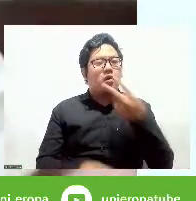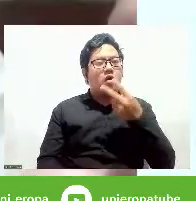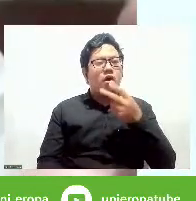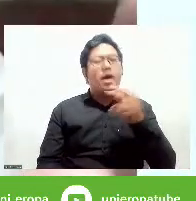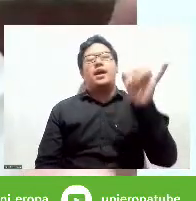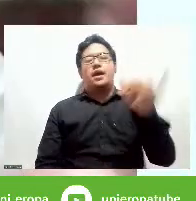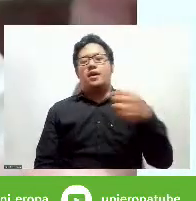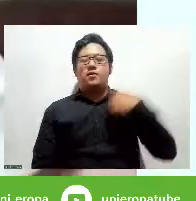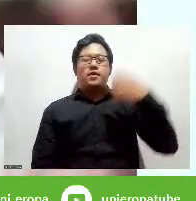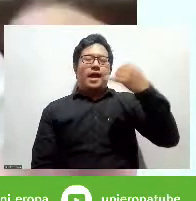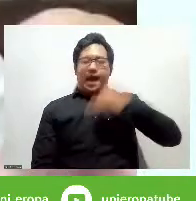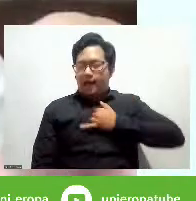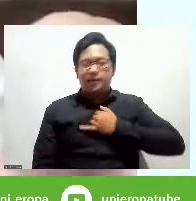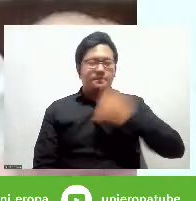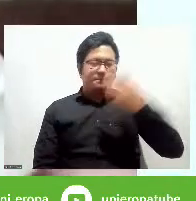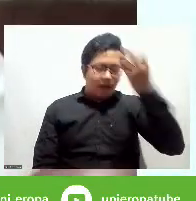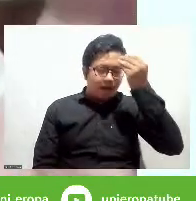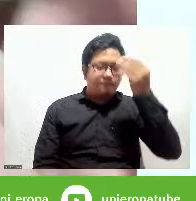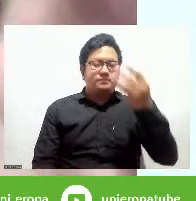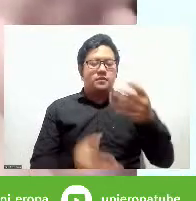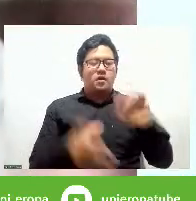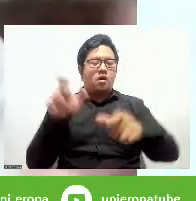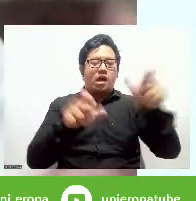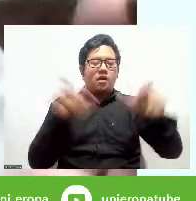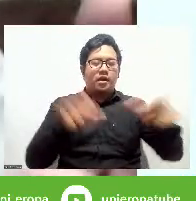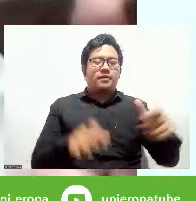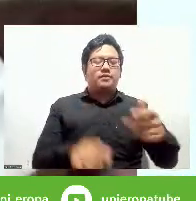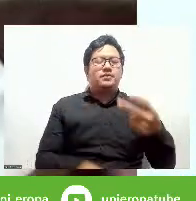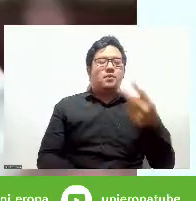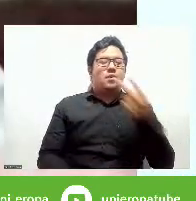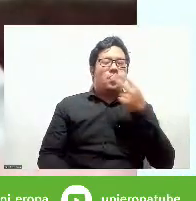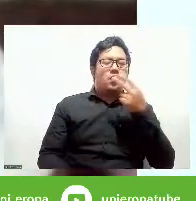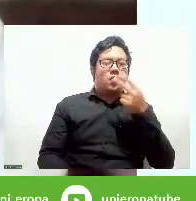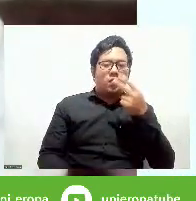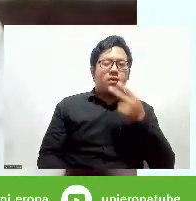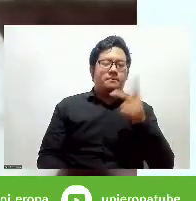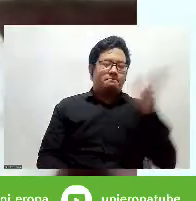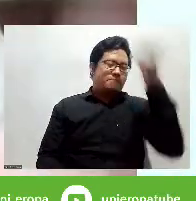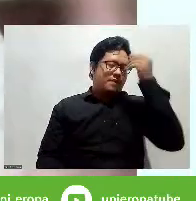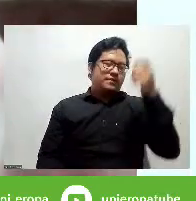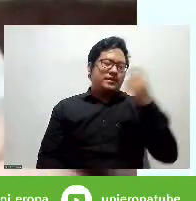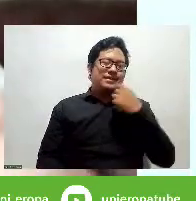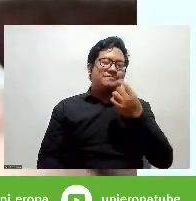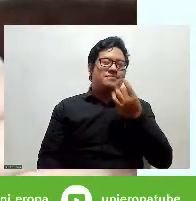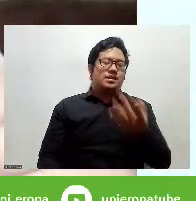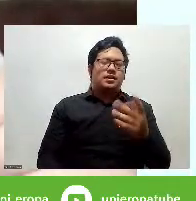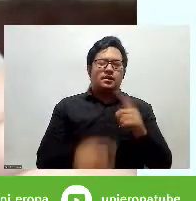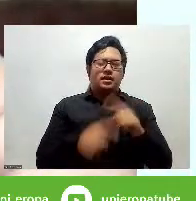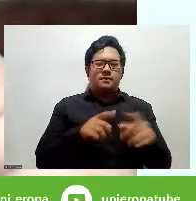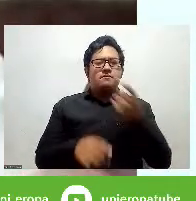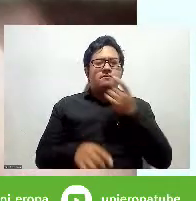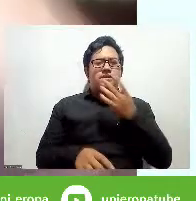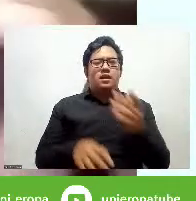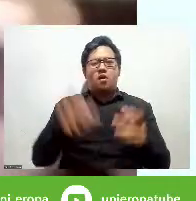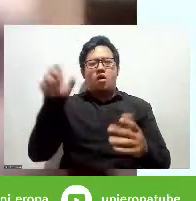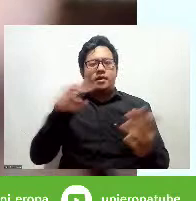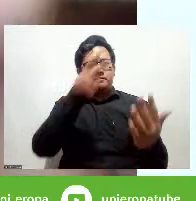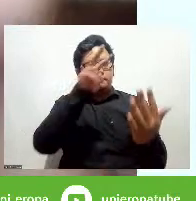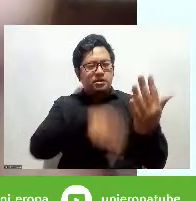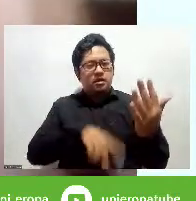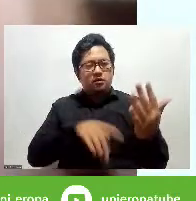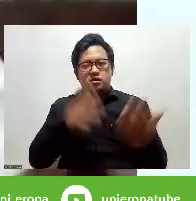itu paham mengenai pesan itu tapi Berapa orang yang kemudian setelah baca pesan tadi itu berhenti merokok Oh iya